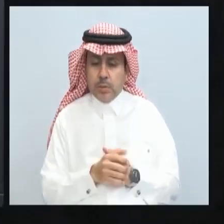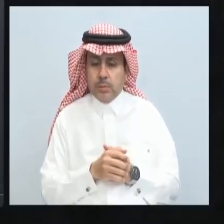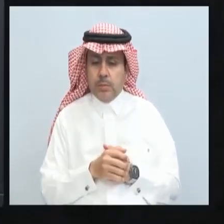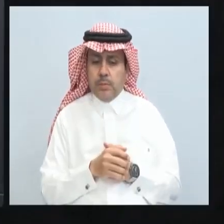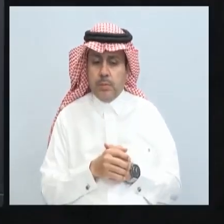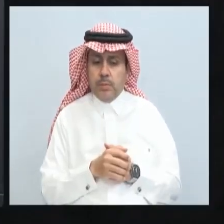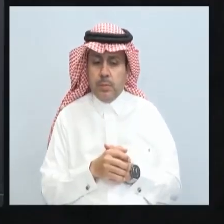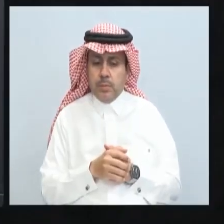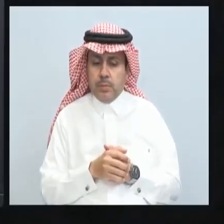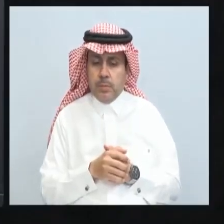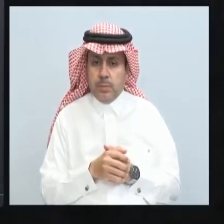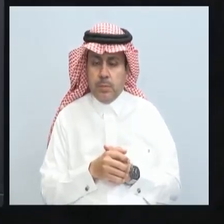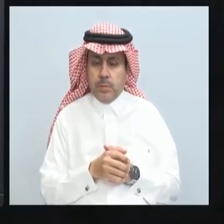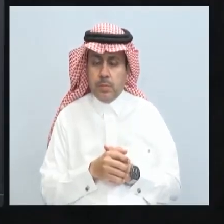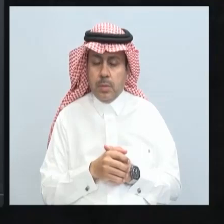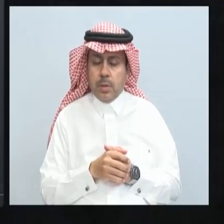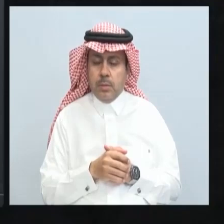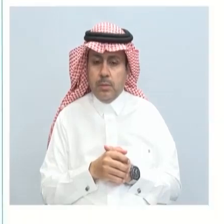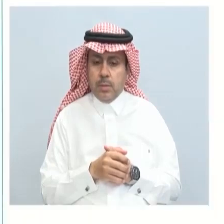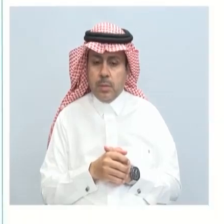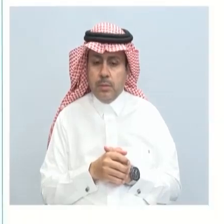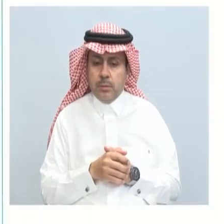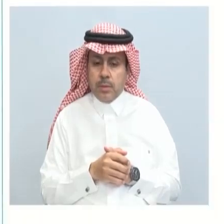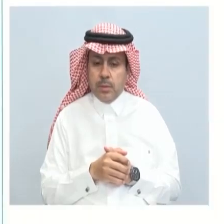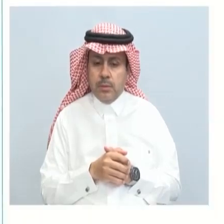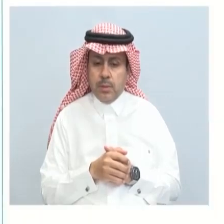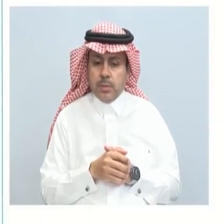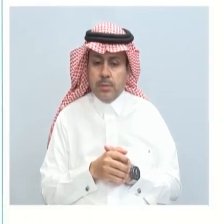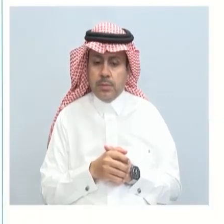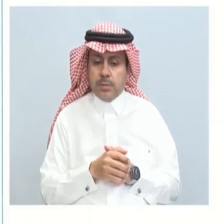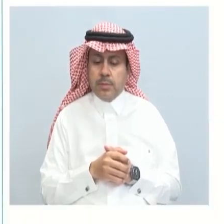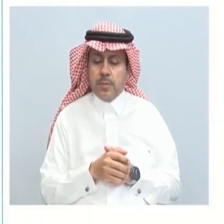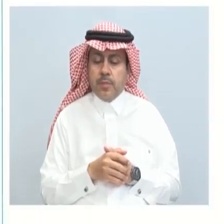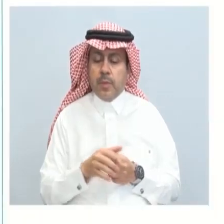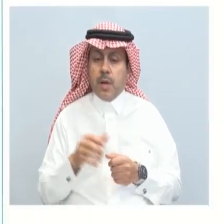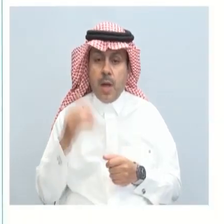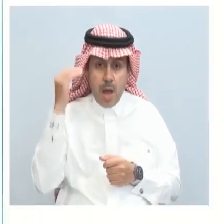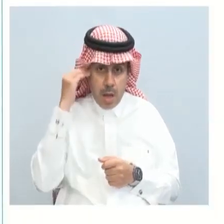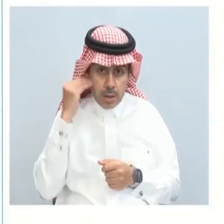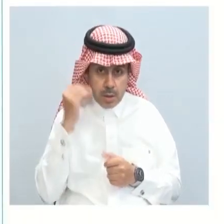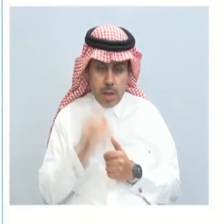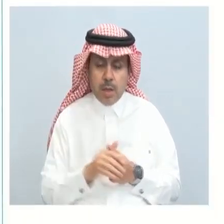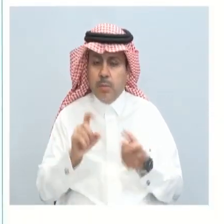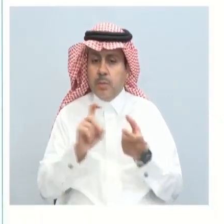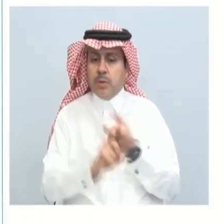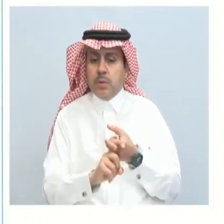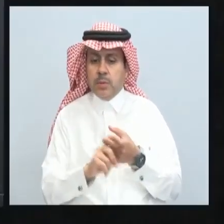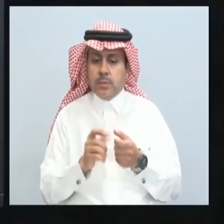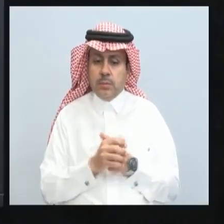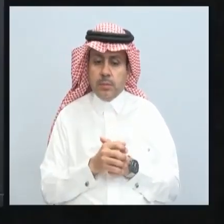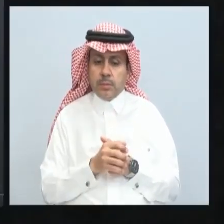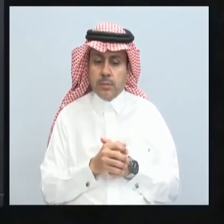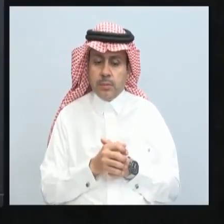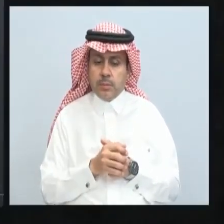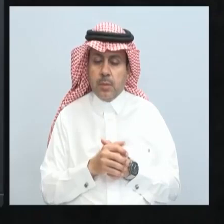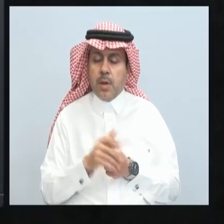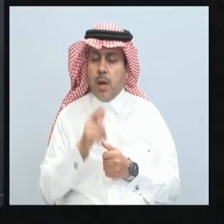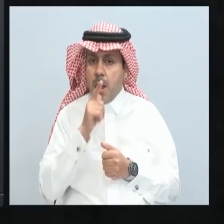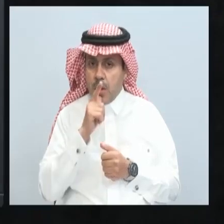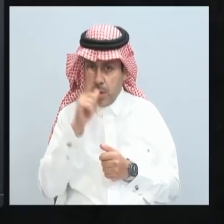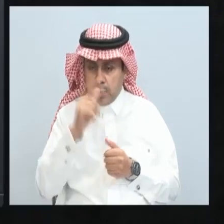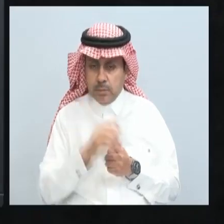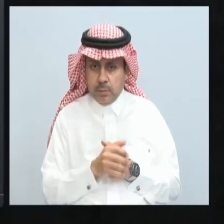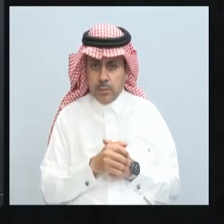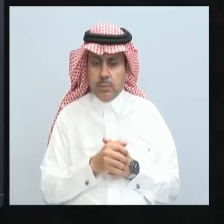عن التحريم المؤقت هنا ناتي الى النساء المتزوجات لقول الله جل وعلا